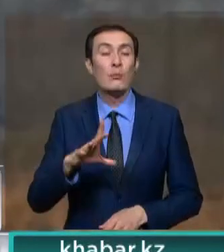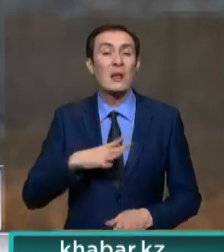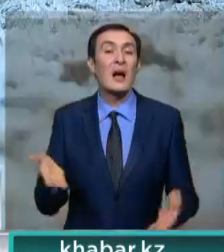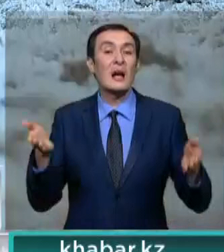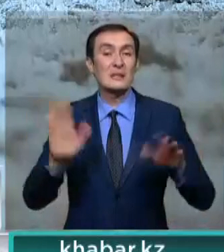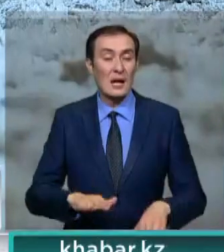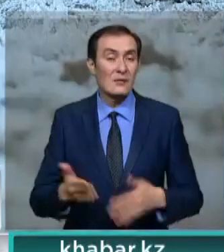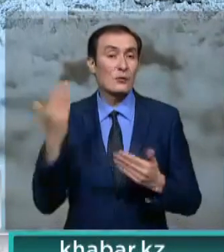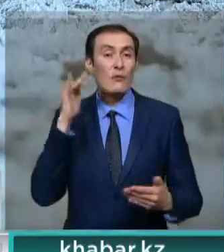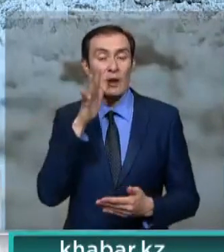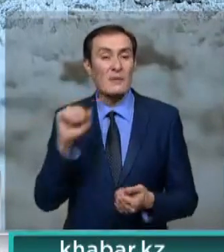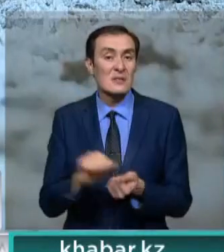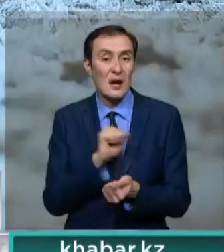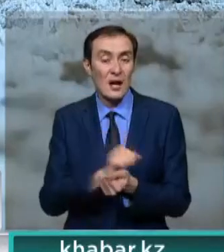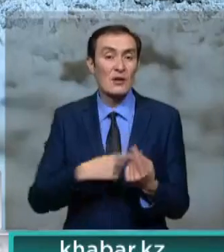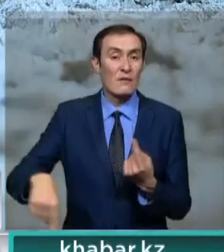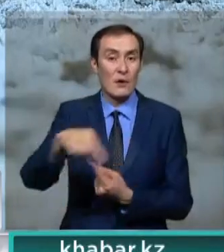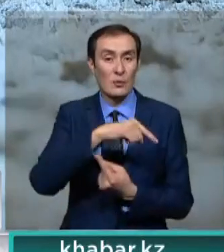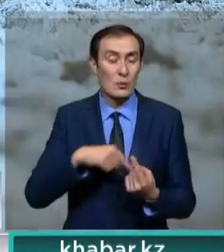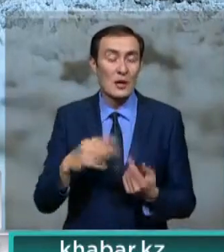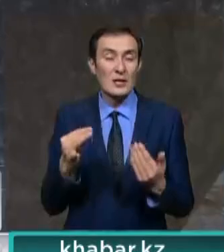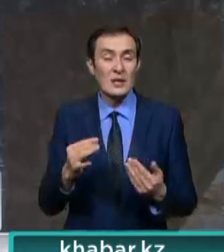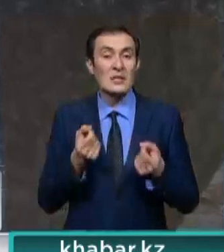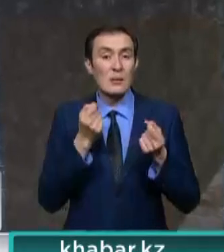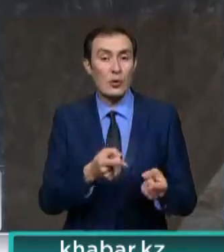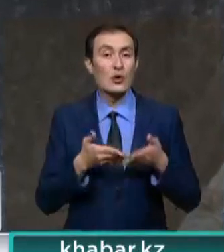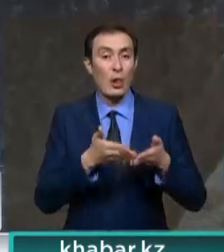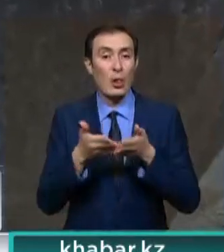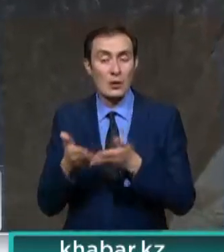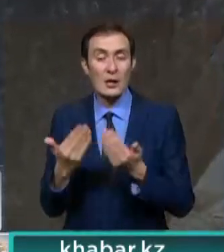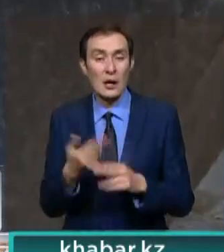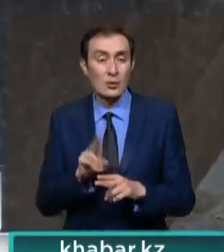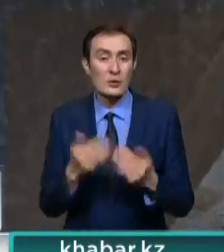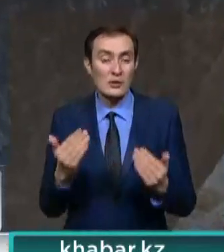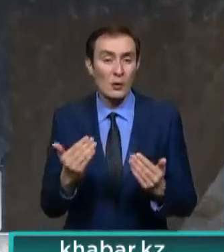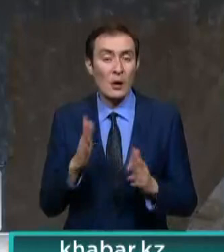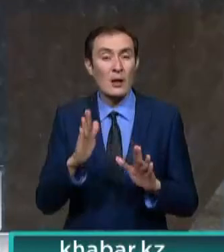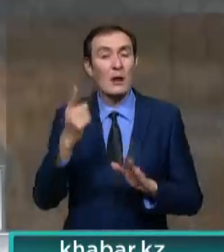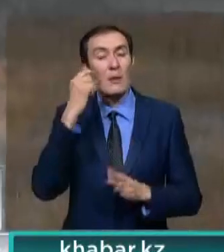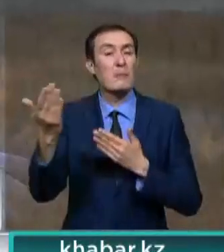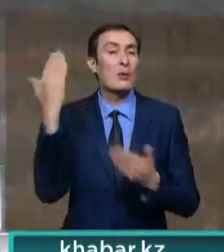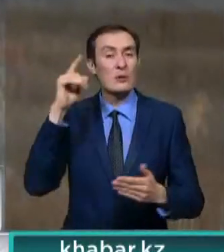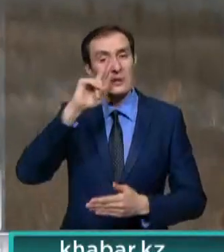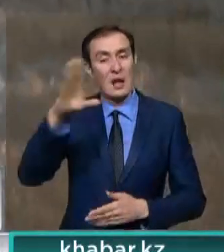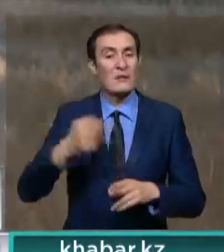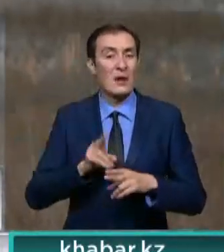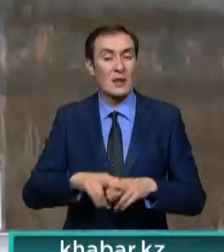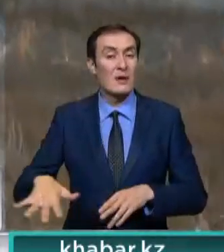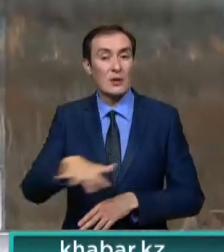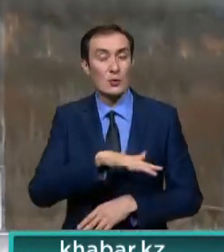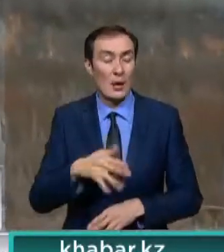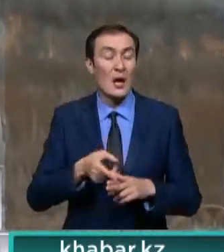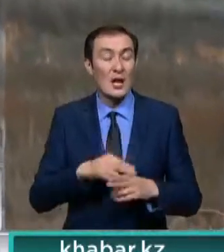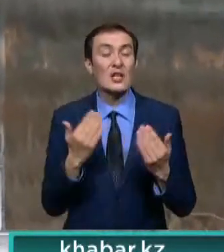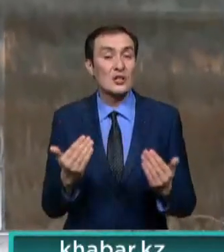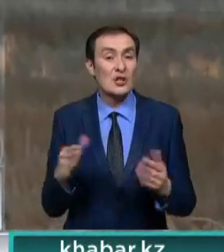него осталось. Вокруг высыхающий глинистый берег и заброшенные лодки, которые теперь только что напоминают о былой славе этого места. Все